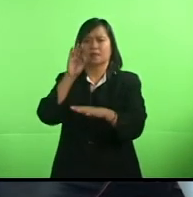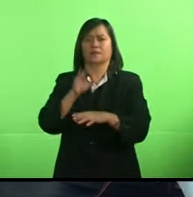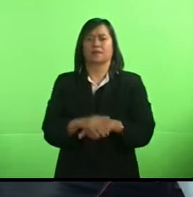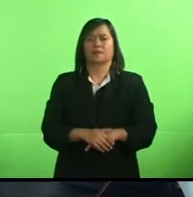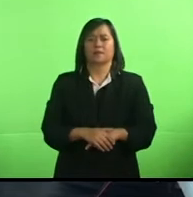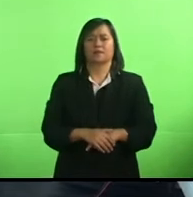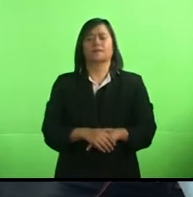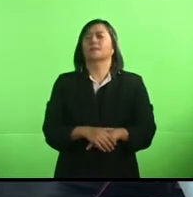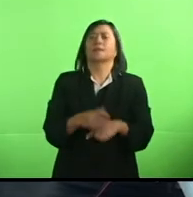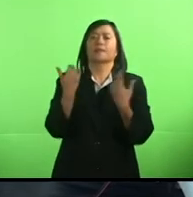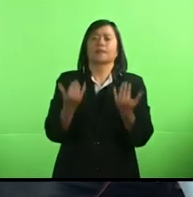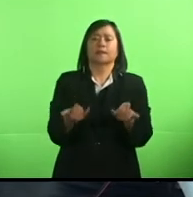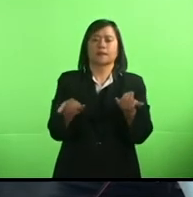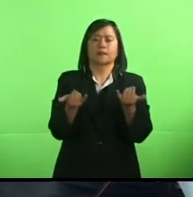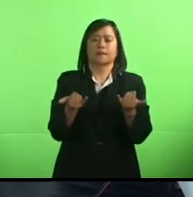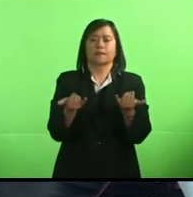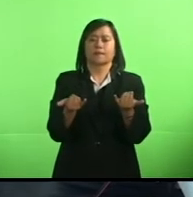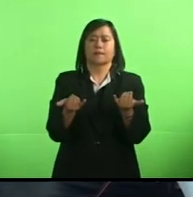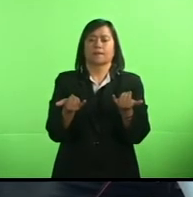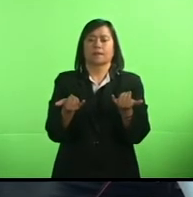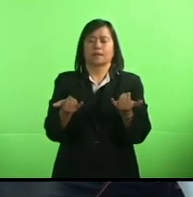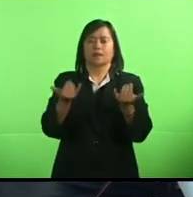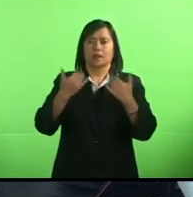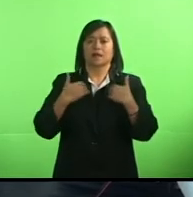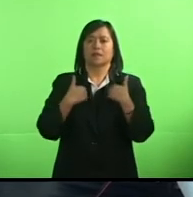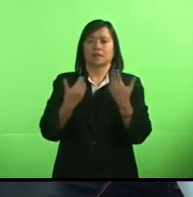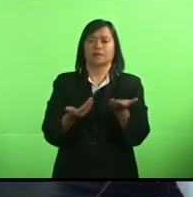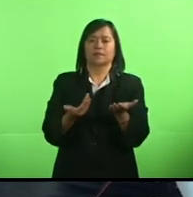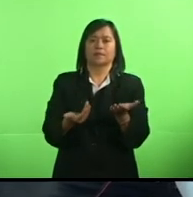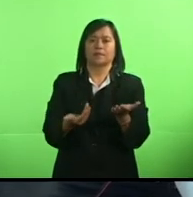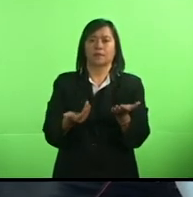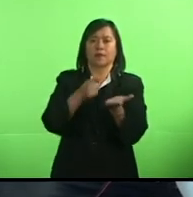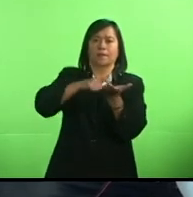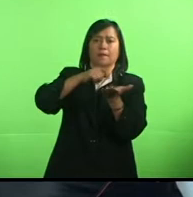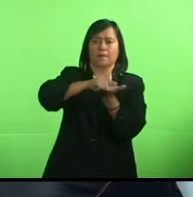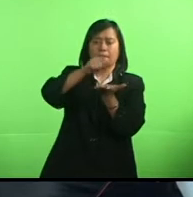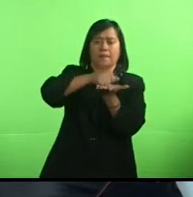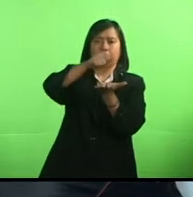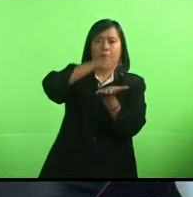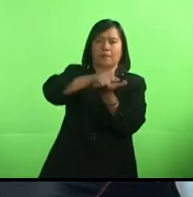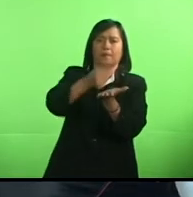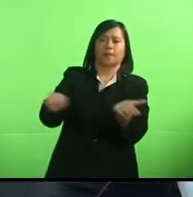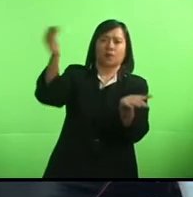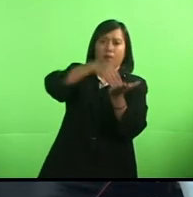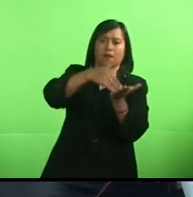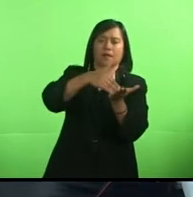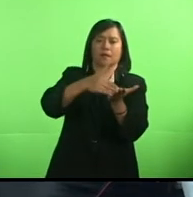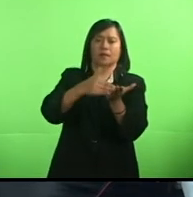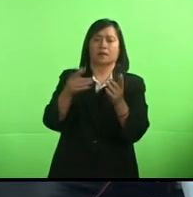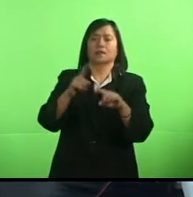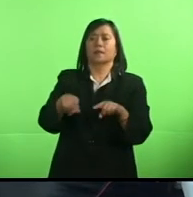apa. Now we have, saya ada reprint yang lama. Ada menggunakan reprint yang terkini.